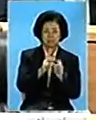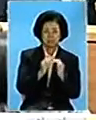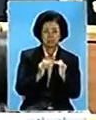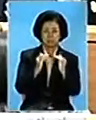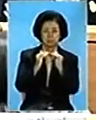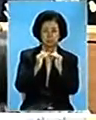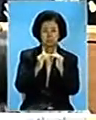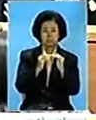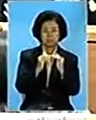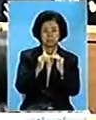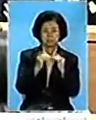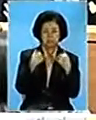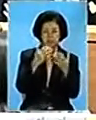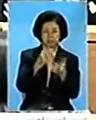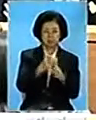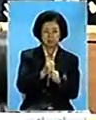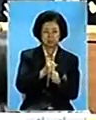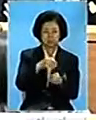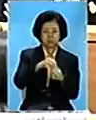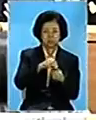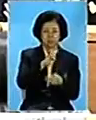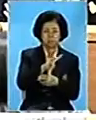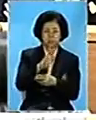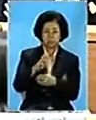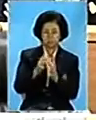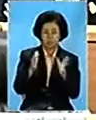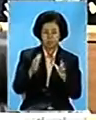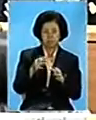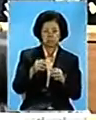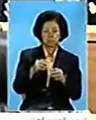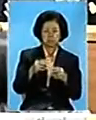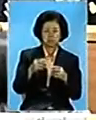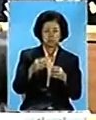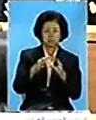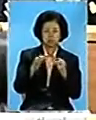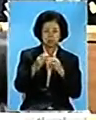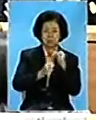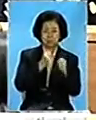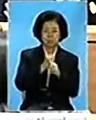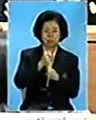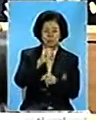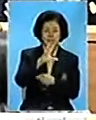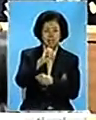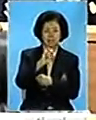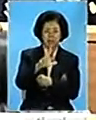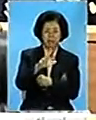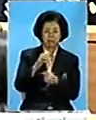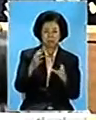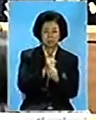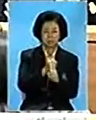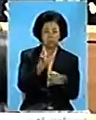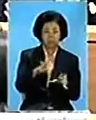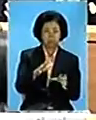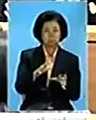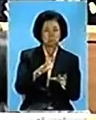การสรุปวงในเว็บเยอะแยะนะครับในเรื่องเหตุการณ์ปี53แล้วก็มาปฏิเสธว่าที่สรุปไปนั้นไม่จริงผมเล